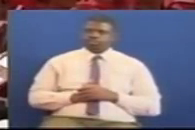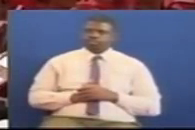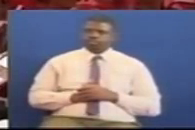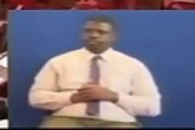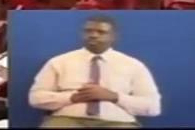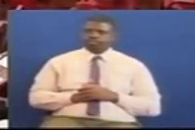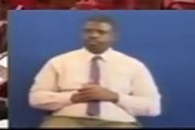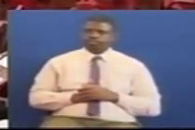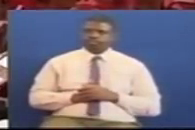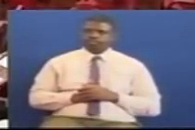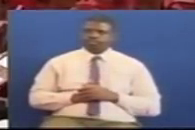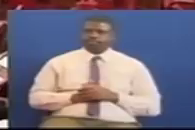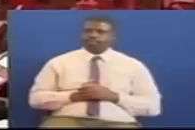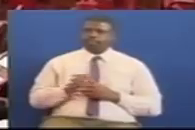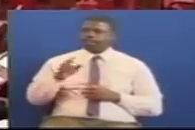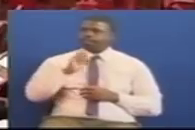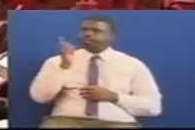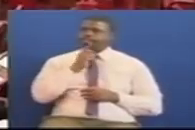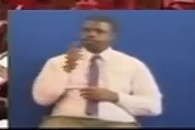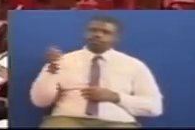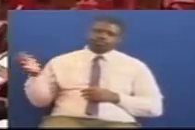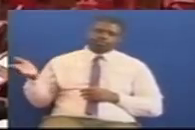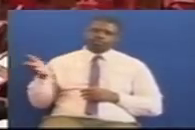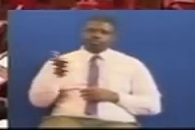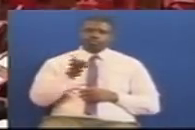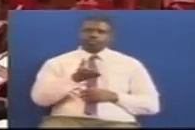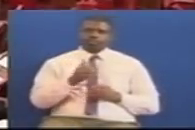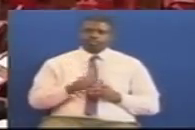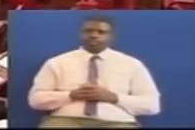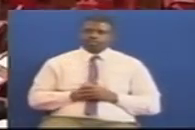Mheshimiwa Waziri wa Mambo ya Ndani ya Nchi.